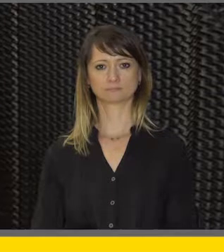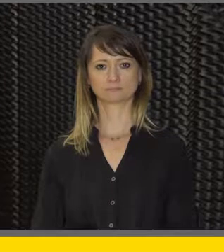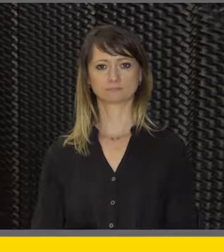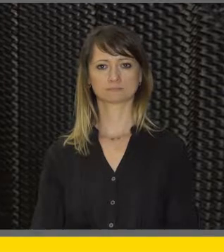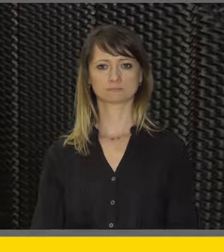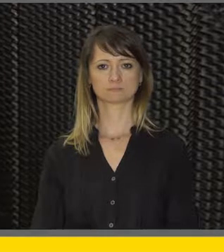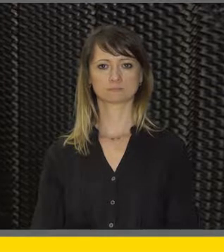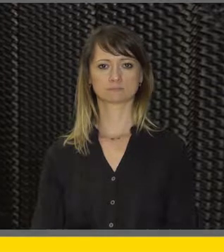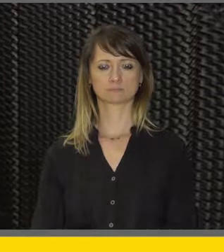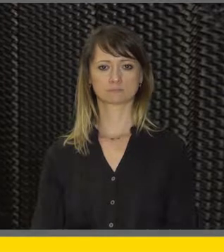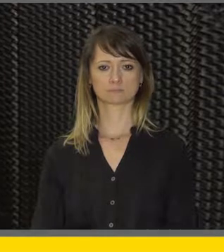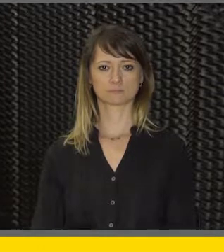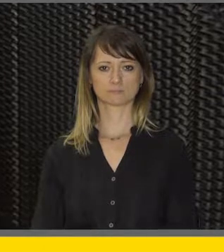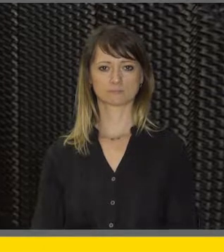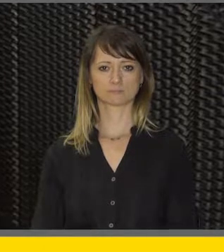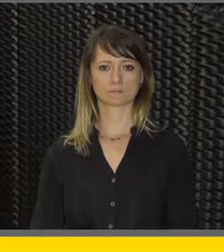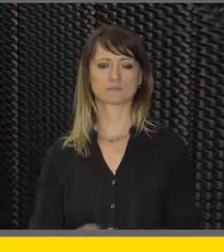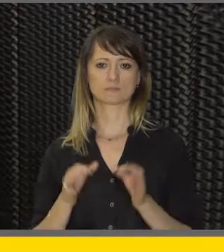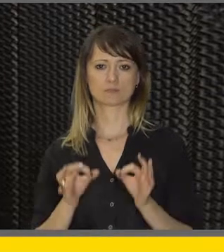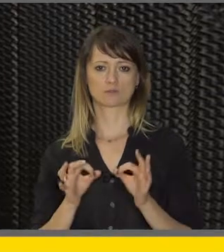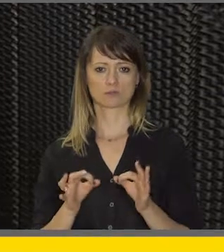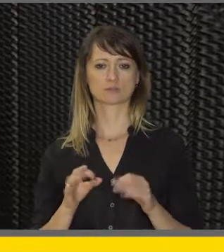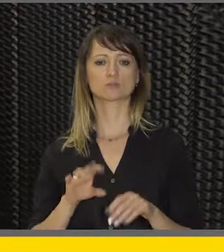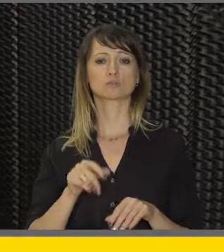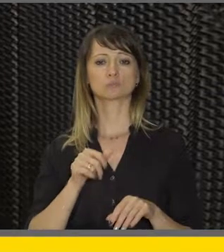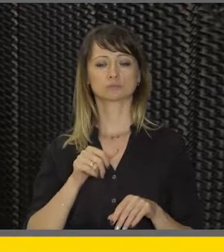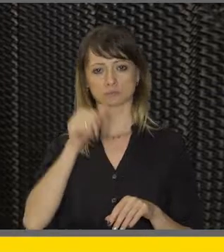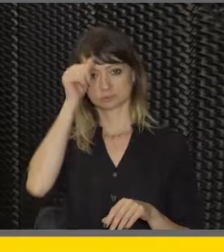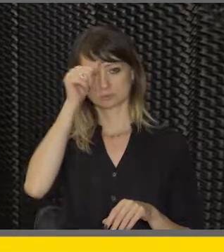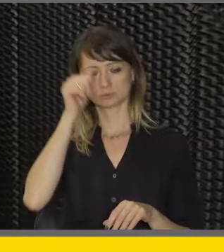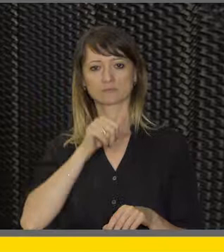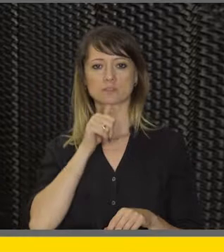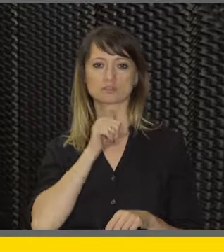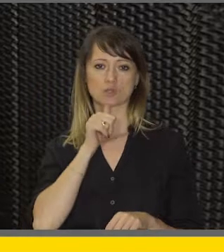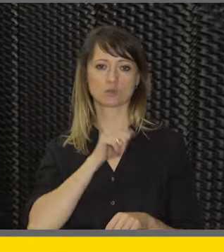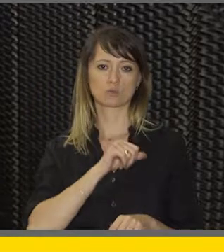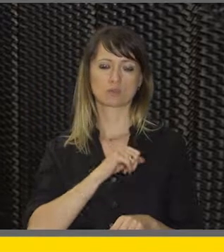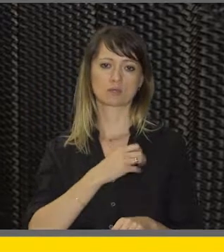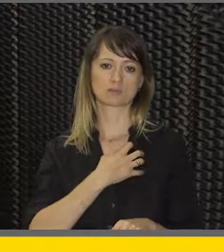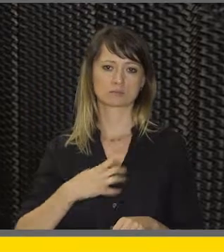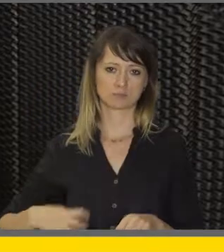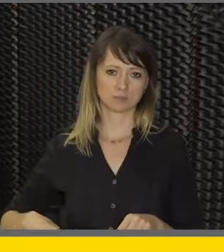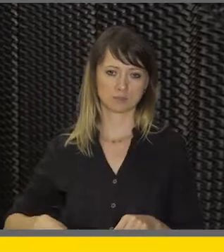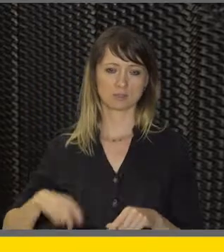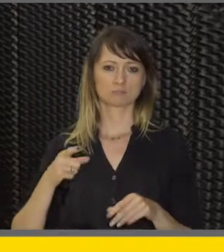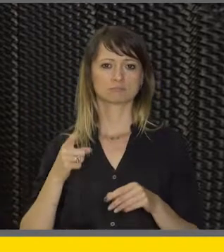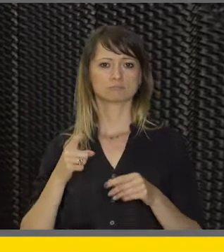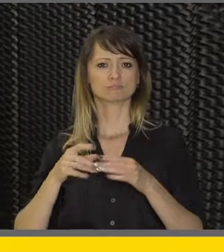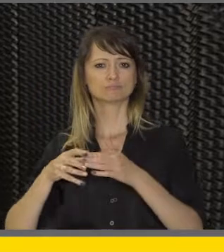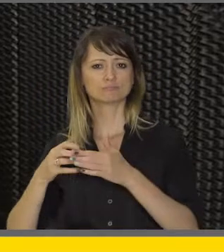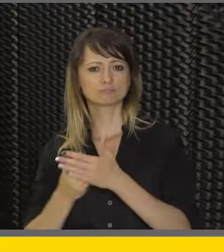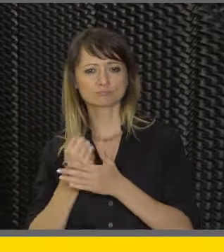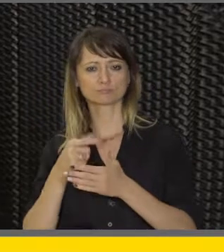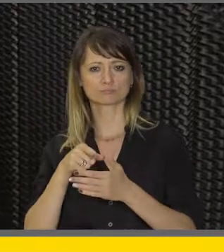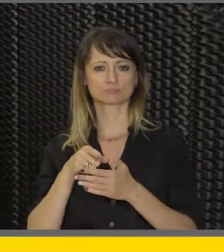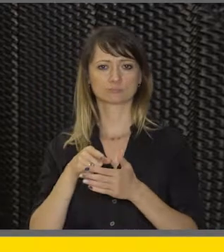chwilę, teraz od razu. Stąd właśnie ta zielona gospodarka wypłynęła. Proszę Państwa, sięgnęliśmy do dokumentów europejskich, w których bardzo